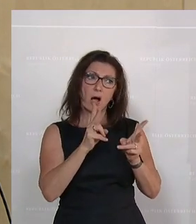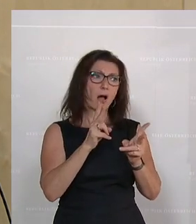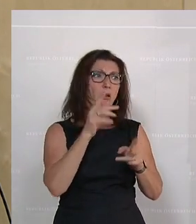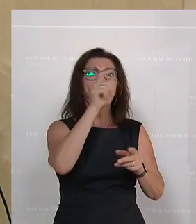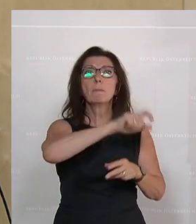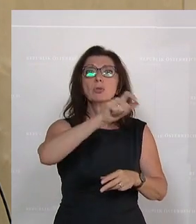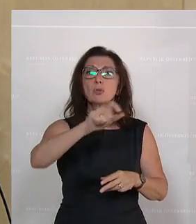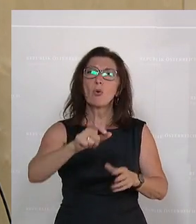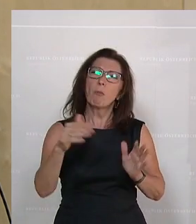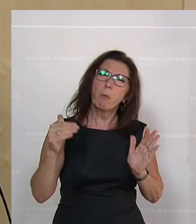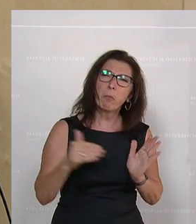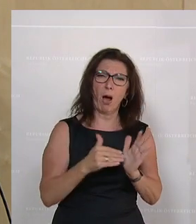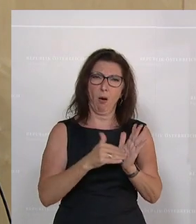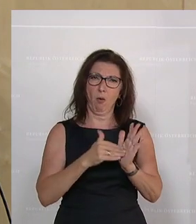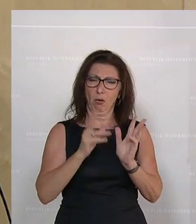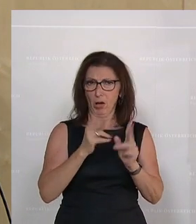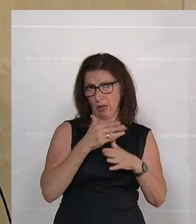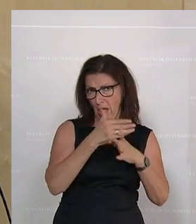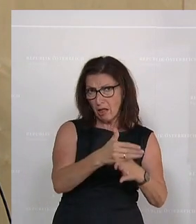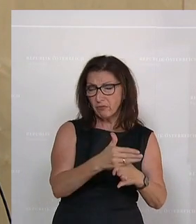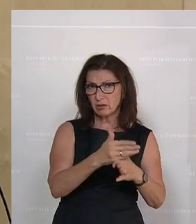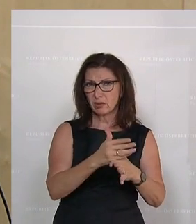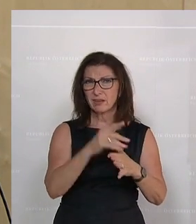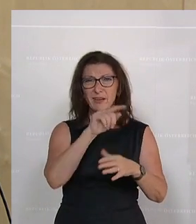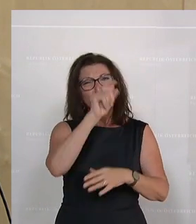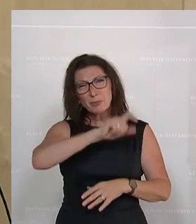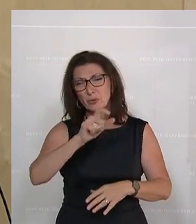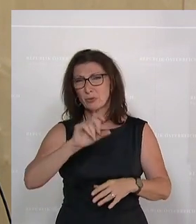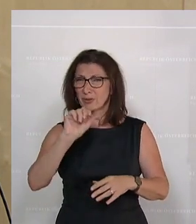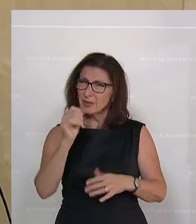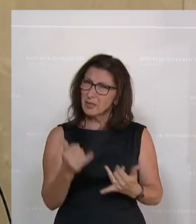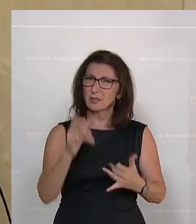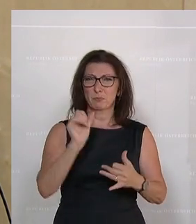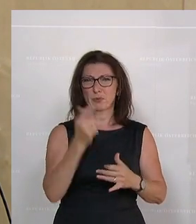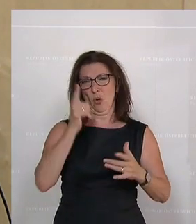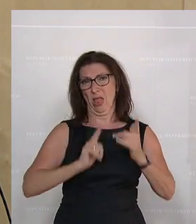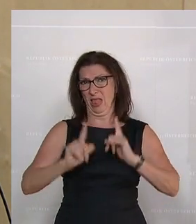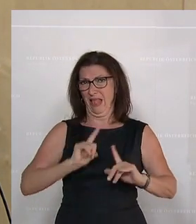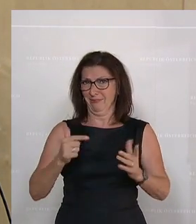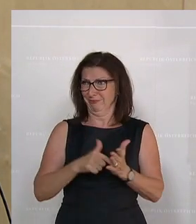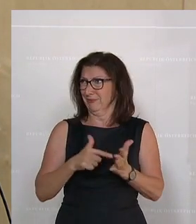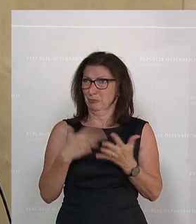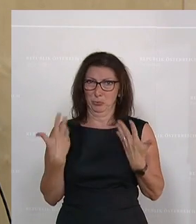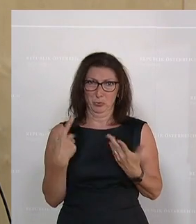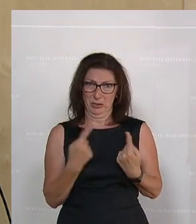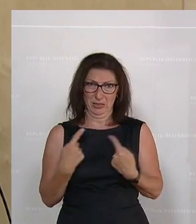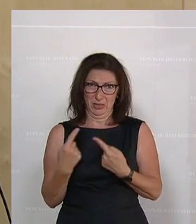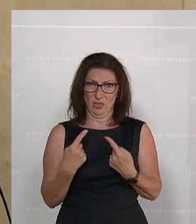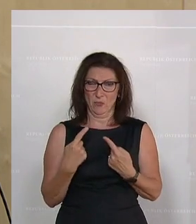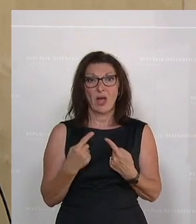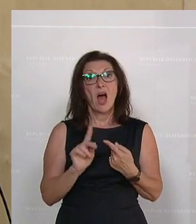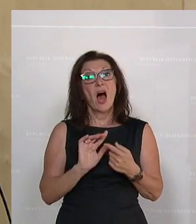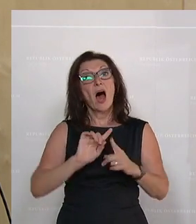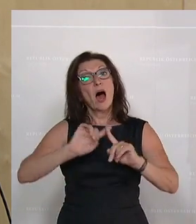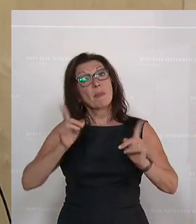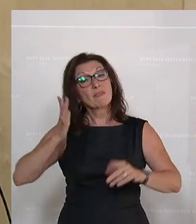brauchen die besonders an der derzeitigen situation auch leiden und andererseits schaffen wir eben auch den systemwechsel und